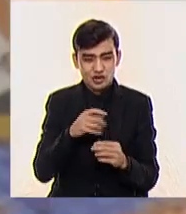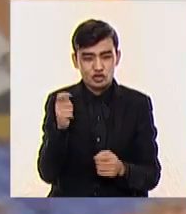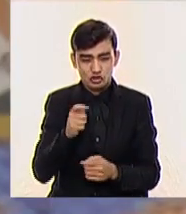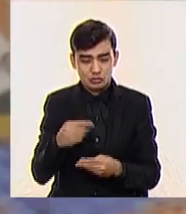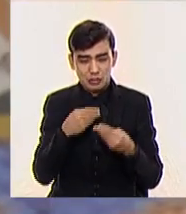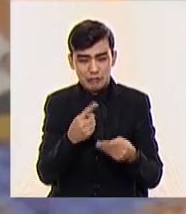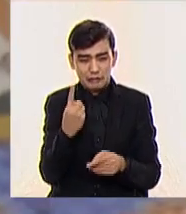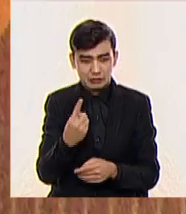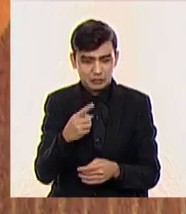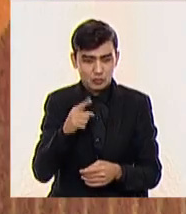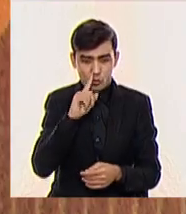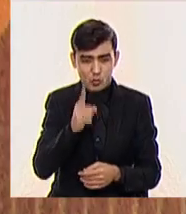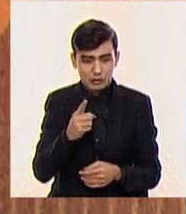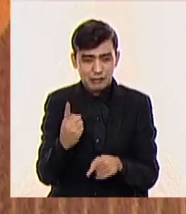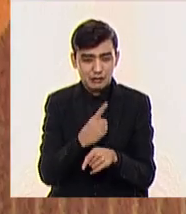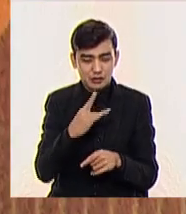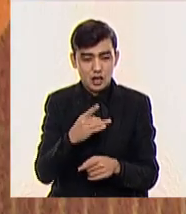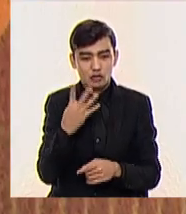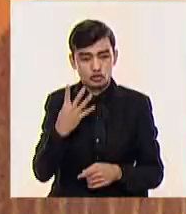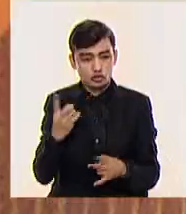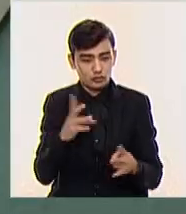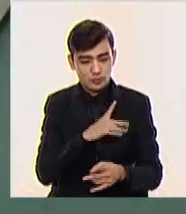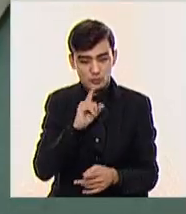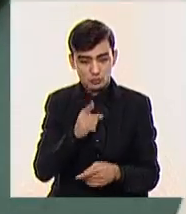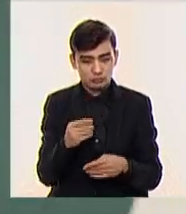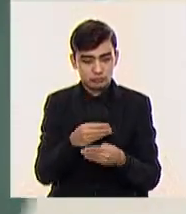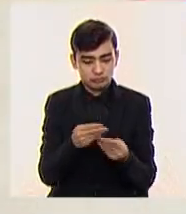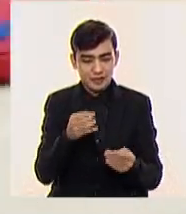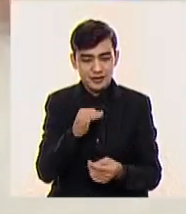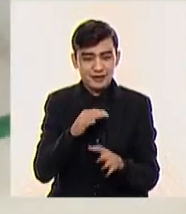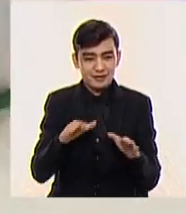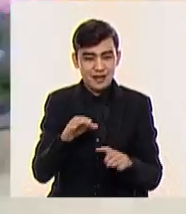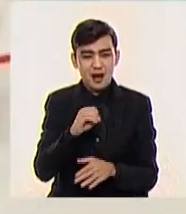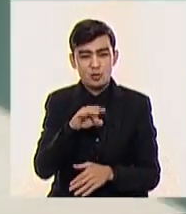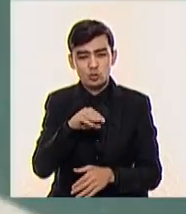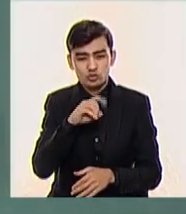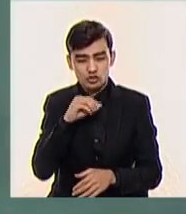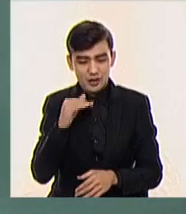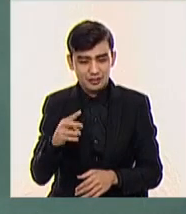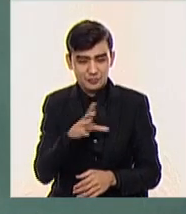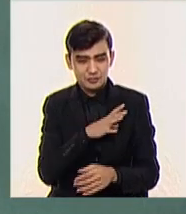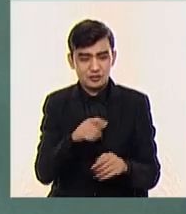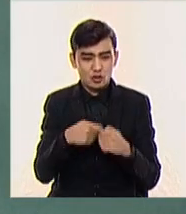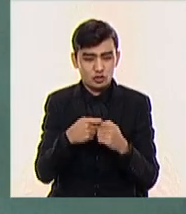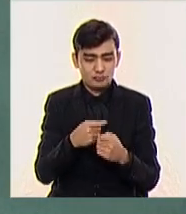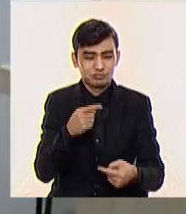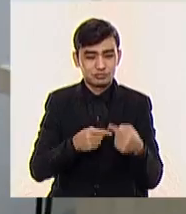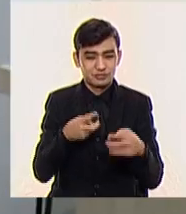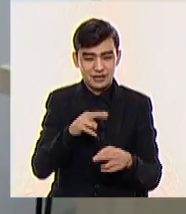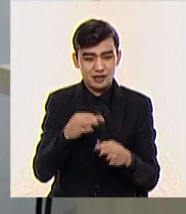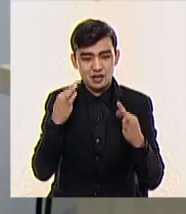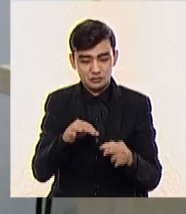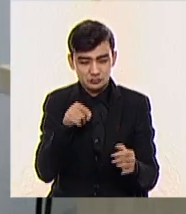выдавали только по одной паре в год, хотя положено 4. Детский омбудсмен Аружан Саин отмечает, что для борьбы с нарушениями нужно